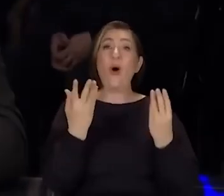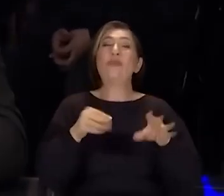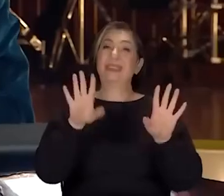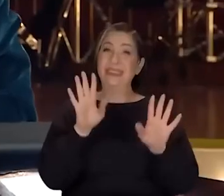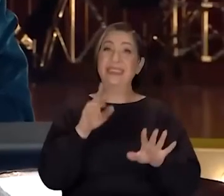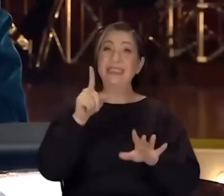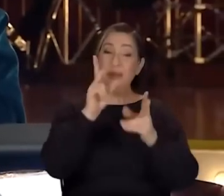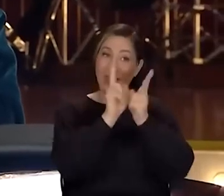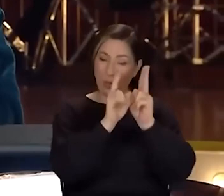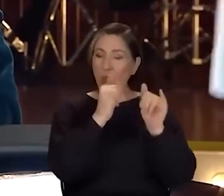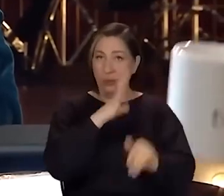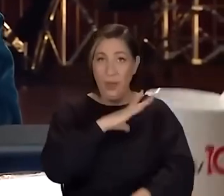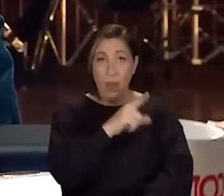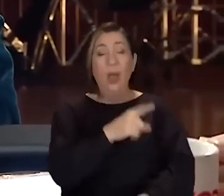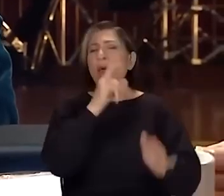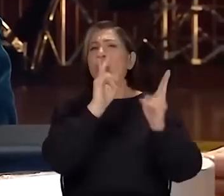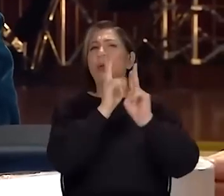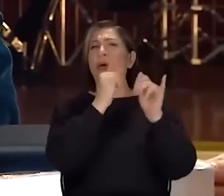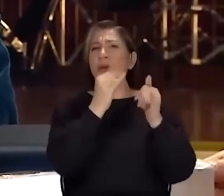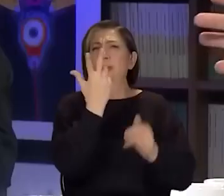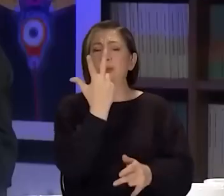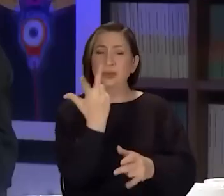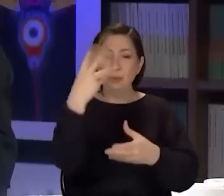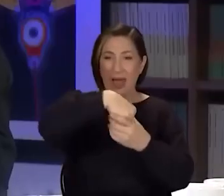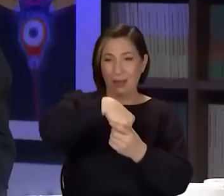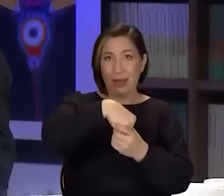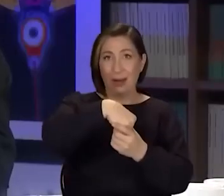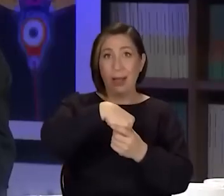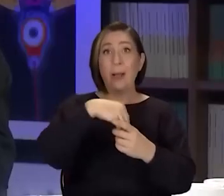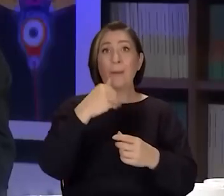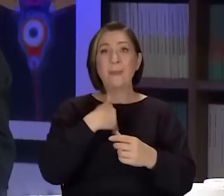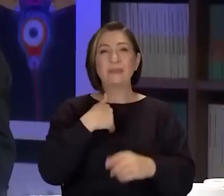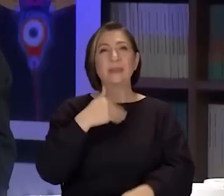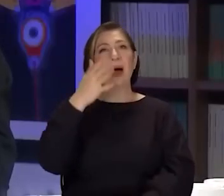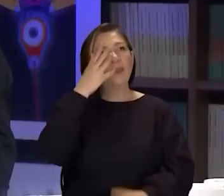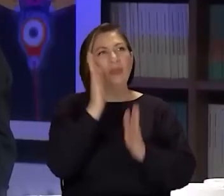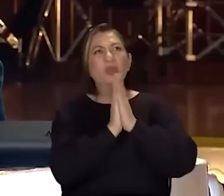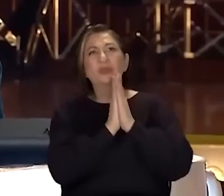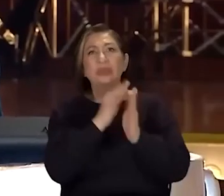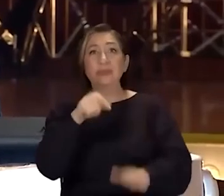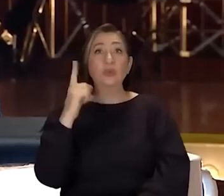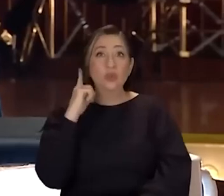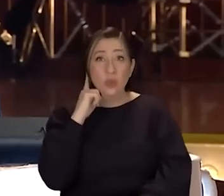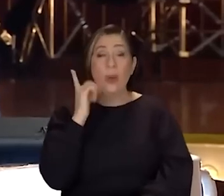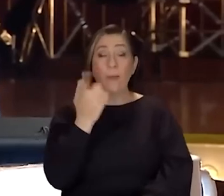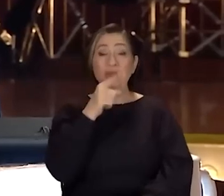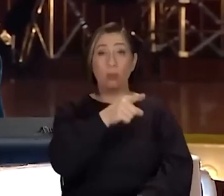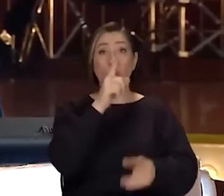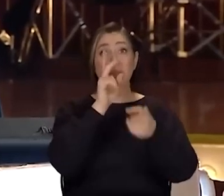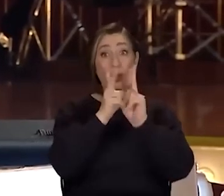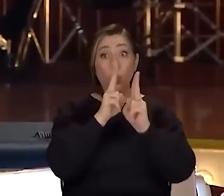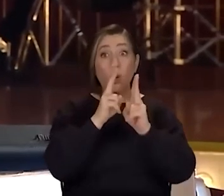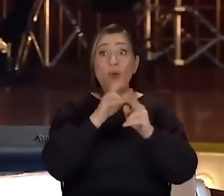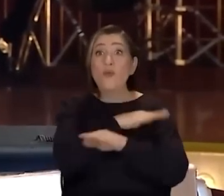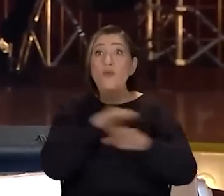yapmayalım. Senin bir oyunun var. Oyunun evet. ismi Üçü Bir Arada. Evet. Benim salaklığım, özür dilerim, şimdi duyuyorum. Fakat sen bir de bu oyunu